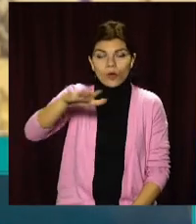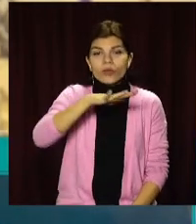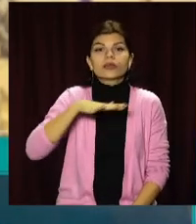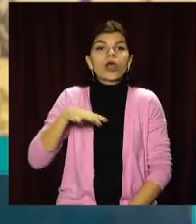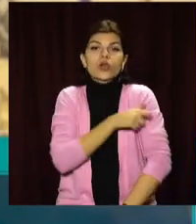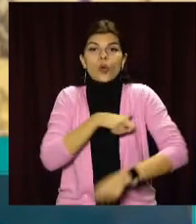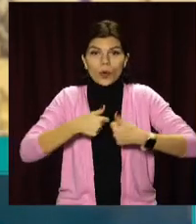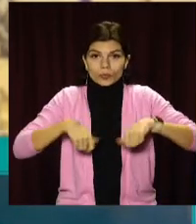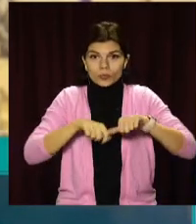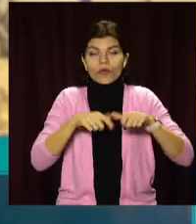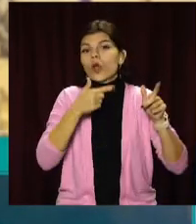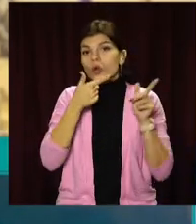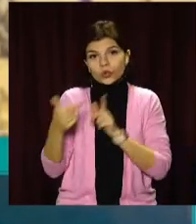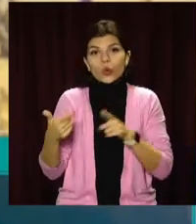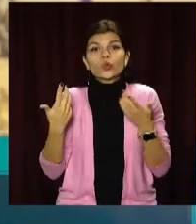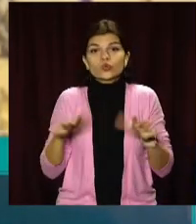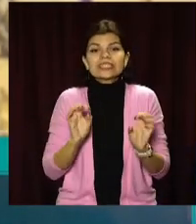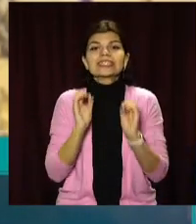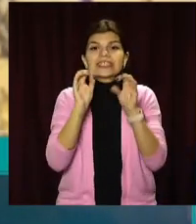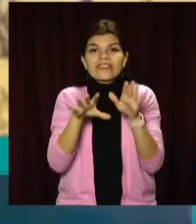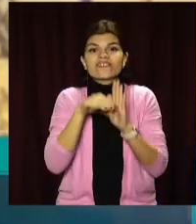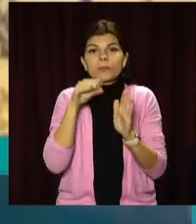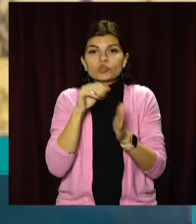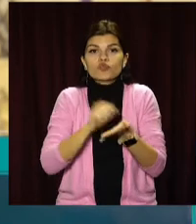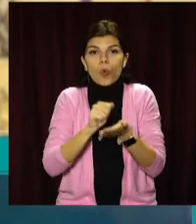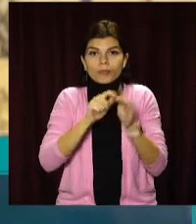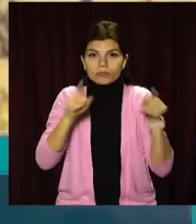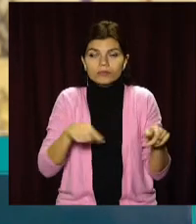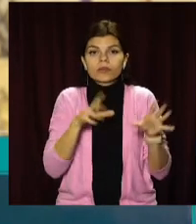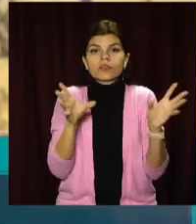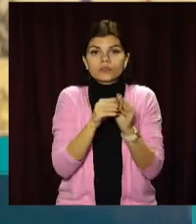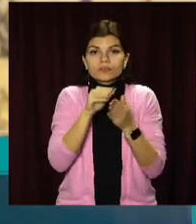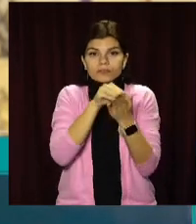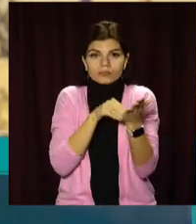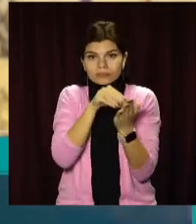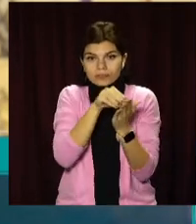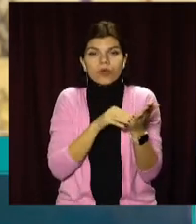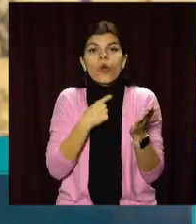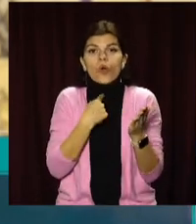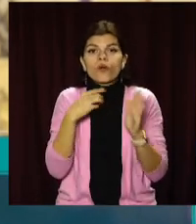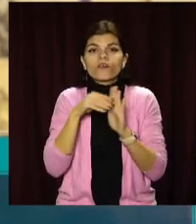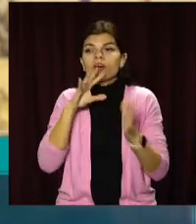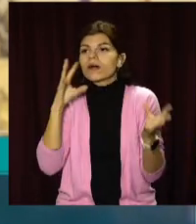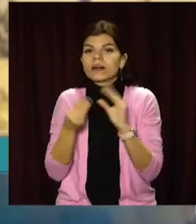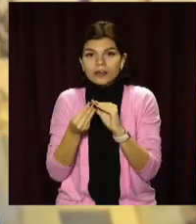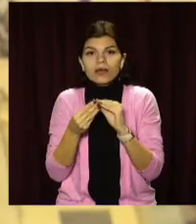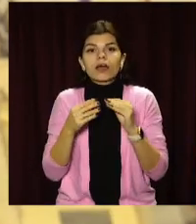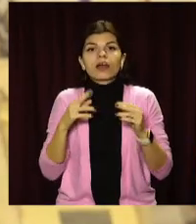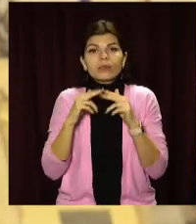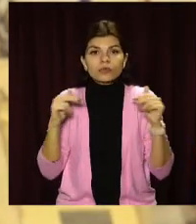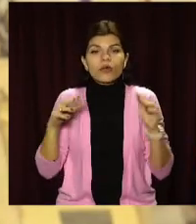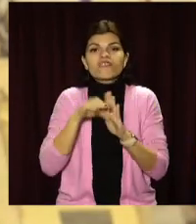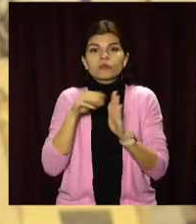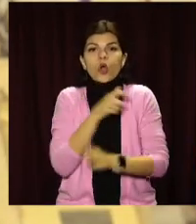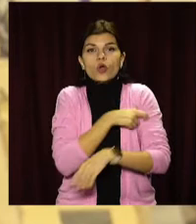виборчі комісії готові вже здавати виборчу документацію з протоколами про підсумки голосування в Дніпровську міську